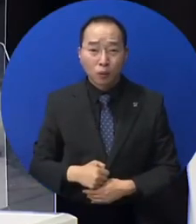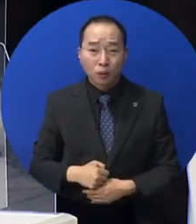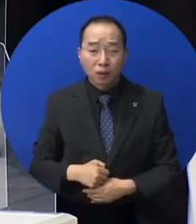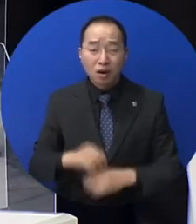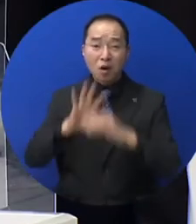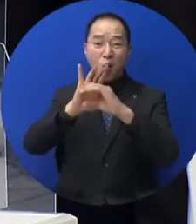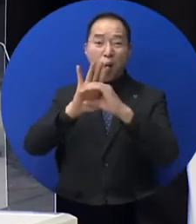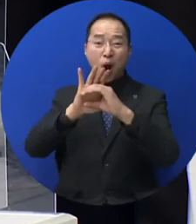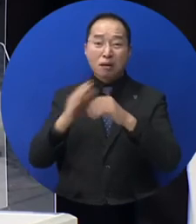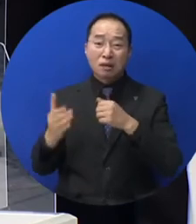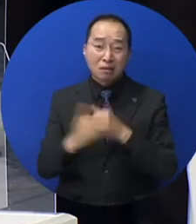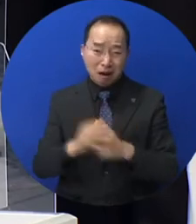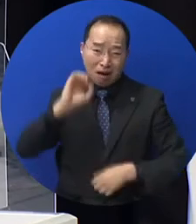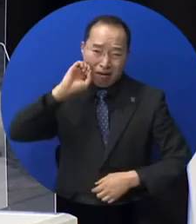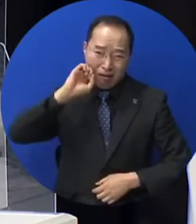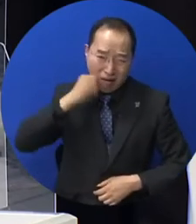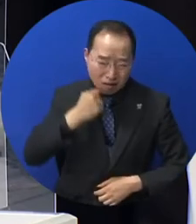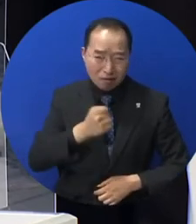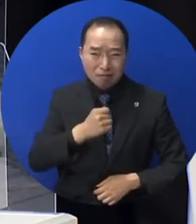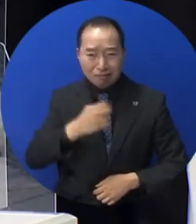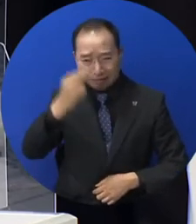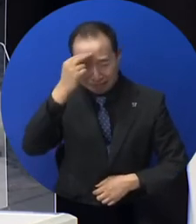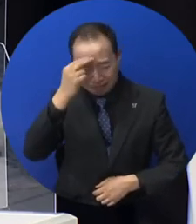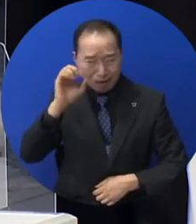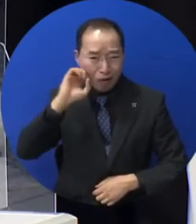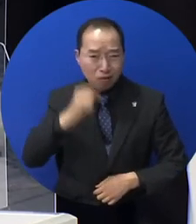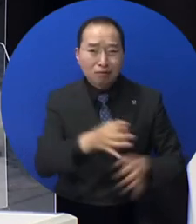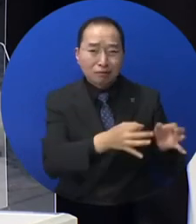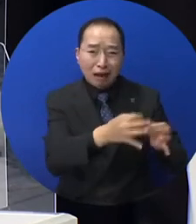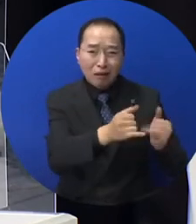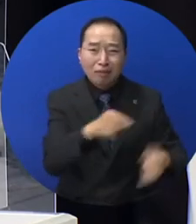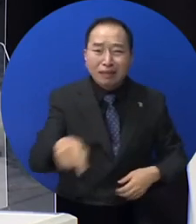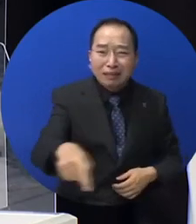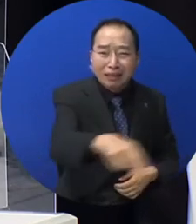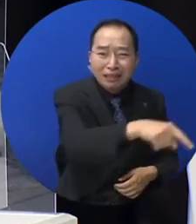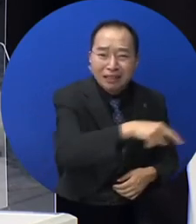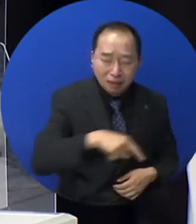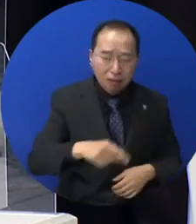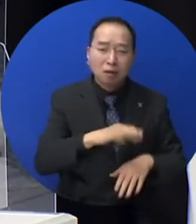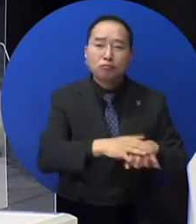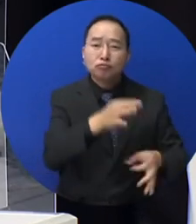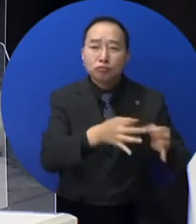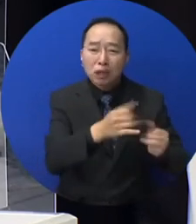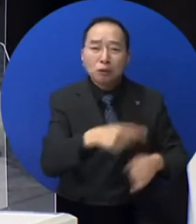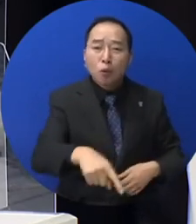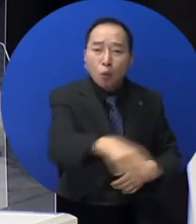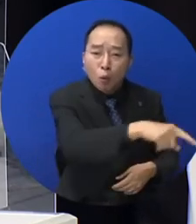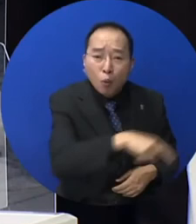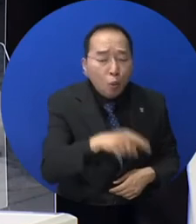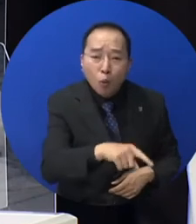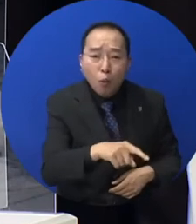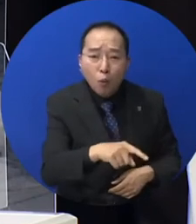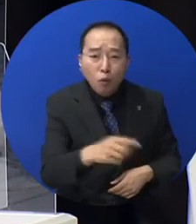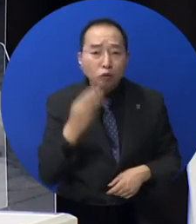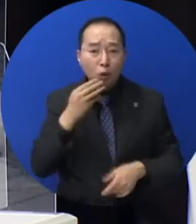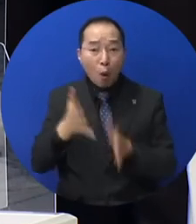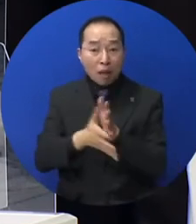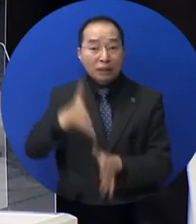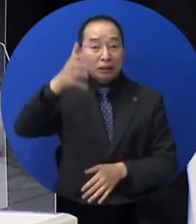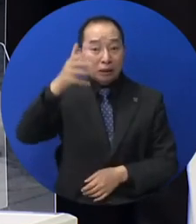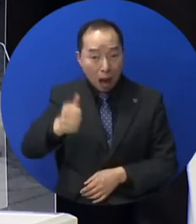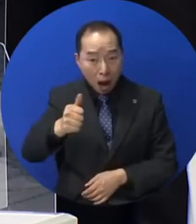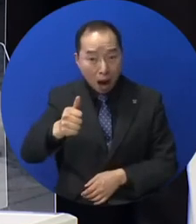인해서 벼랑 끝에 내몰린 우리 자영업자 소상공인 여러분들과 프리랜서들을 위해 서울시장